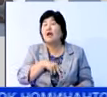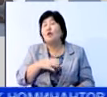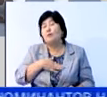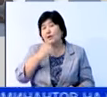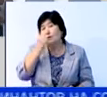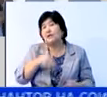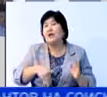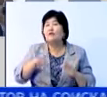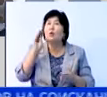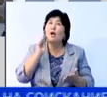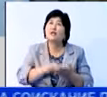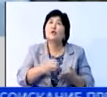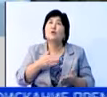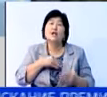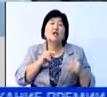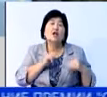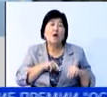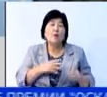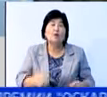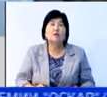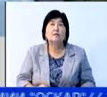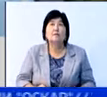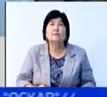благодарны за высокую оценку нашей работы.